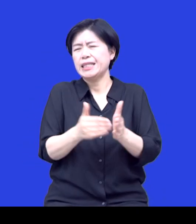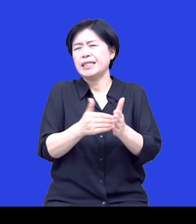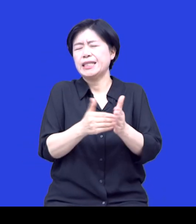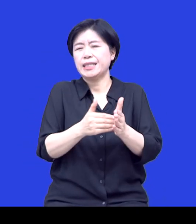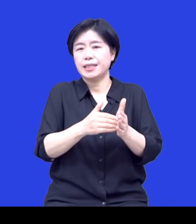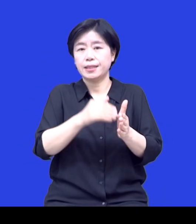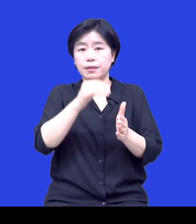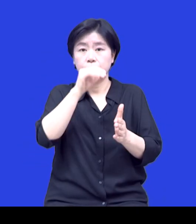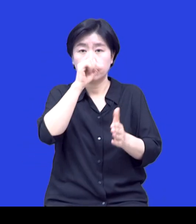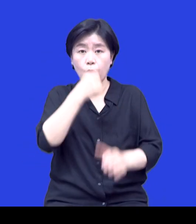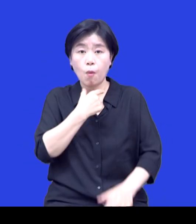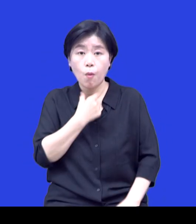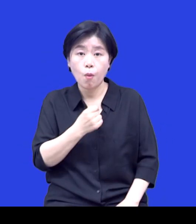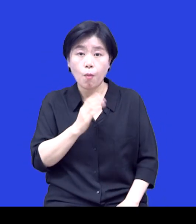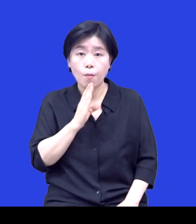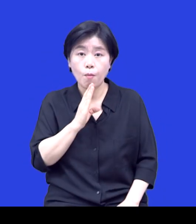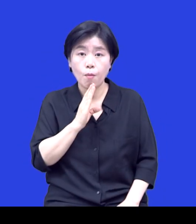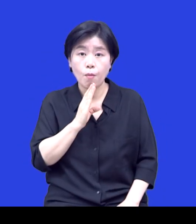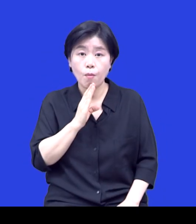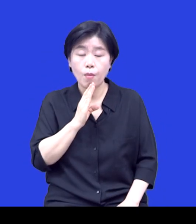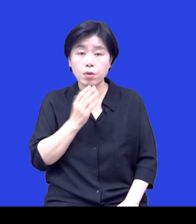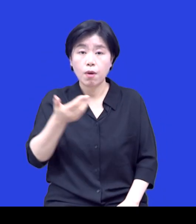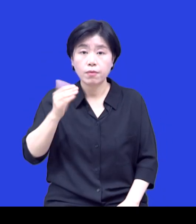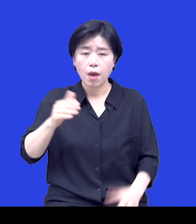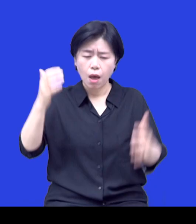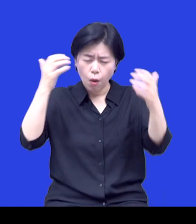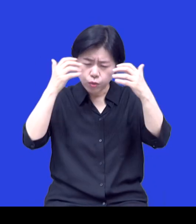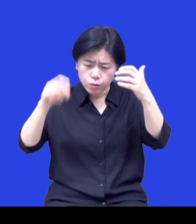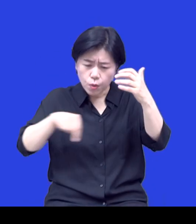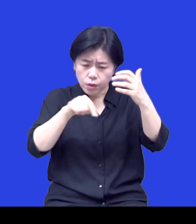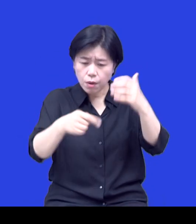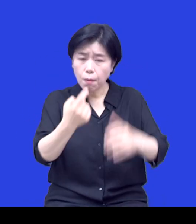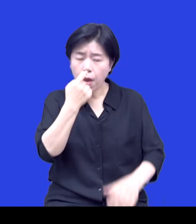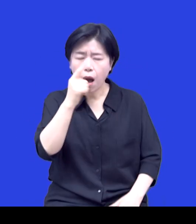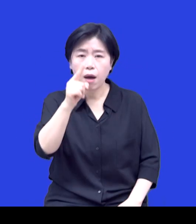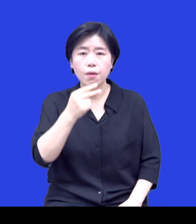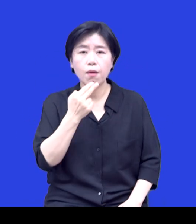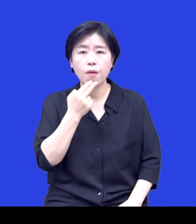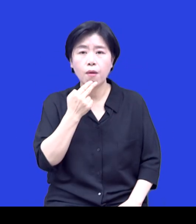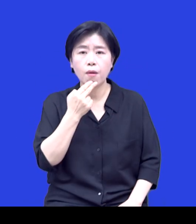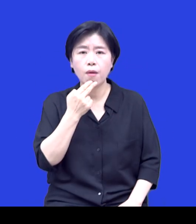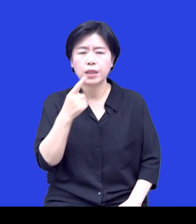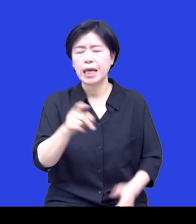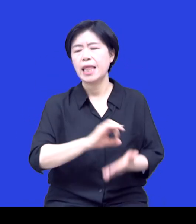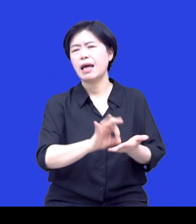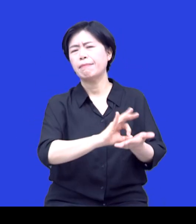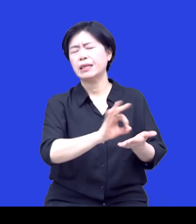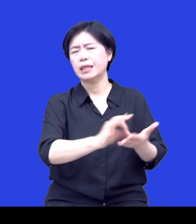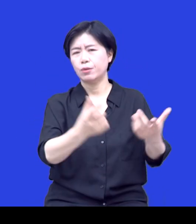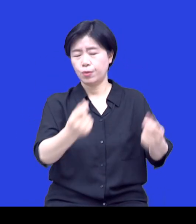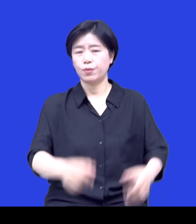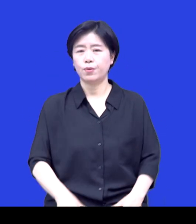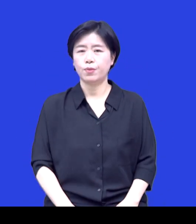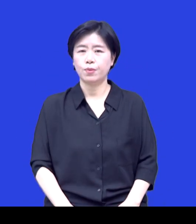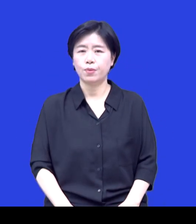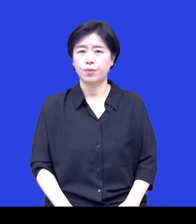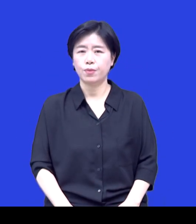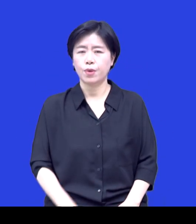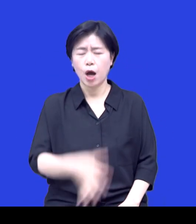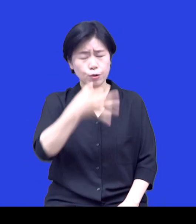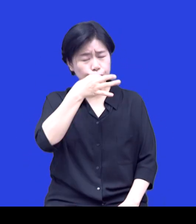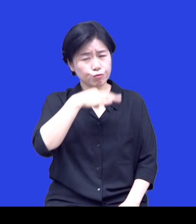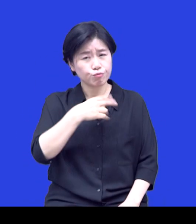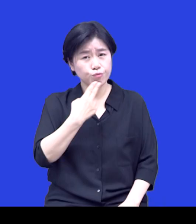고통을 빨리 끝내기만 하고 아무것도 못 배우고 나오는 건 고통을 낭비하는 겁니다. 아. 중요한 건 고통을 낭비하지 않는